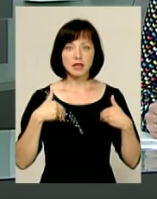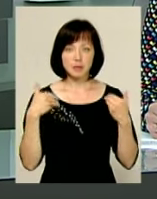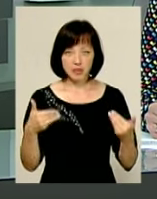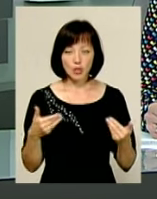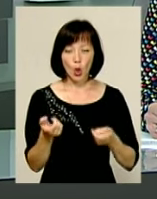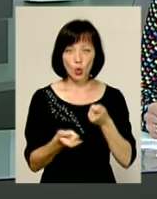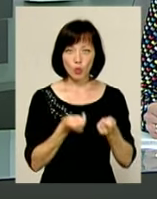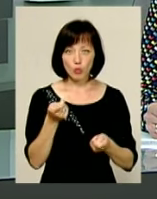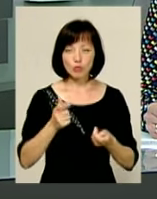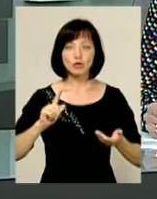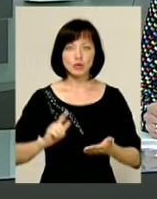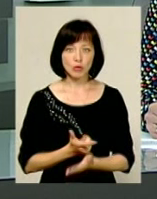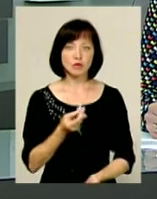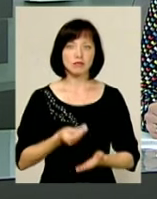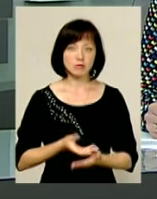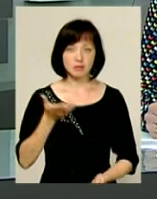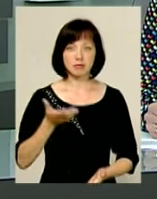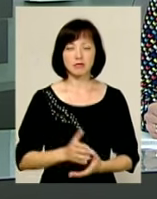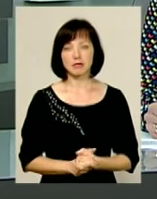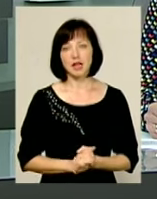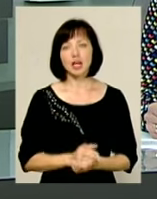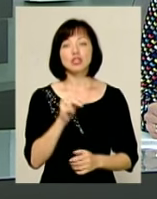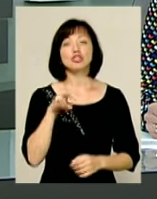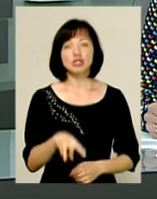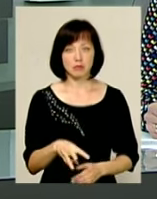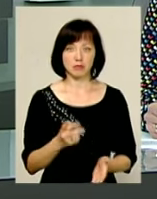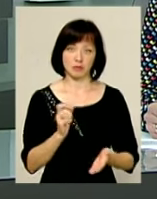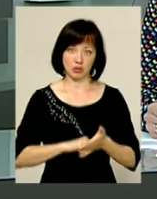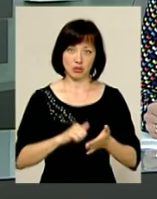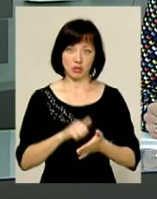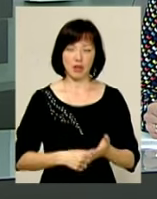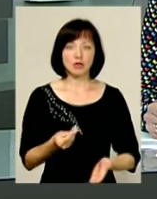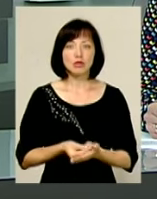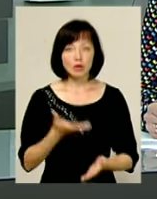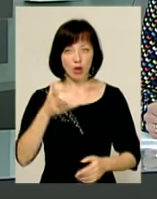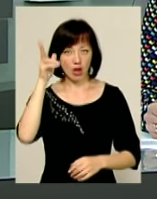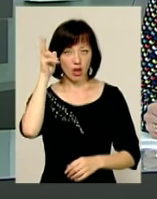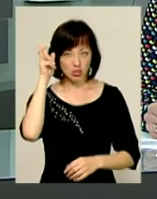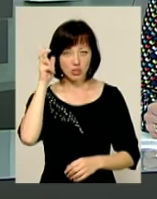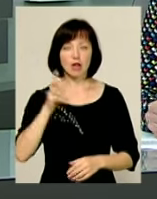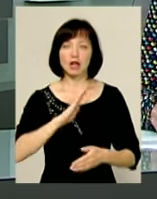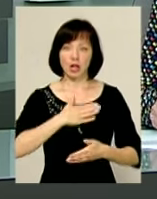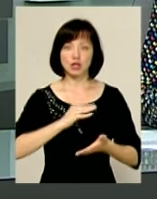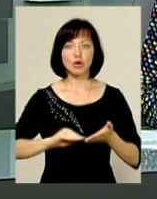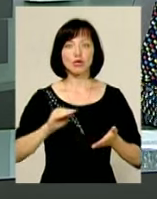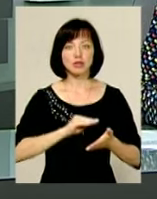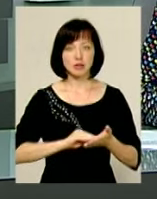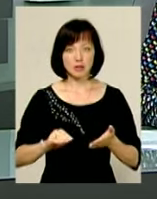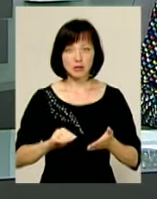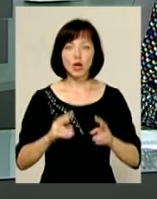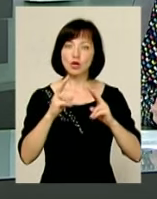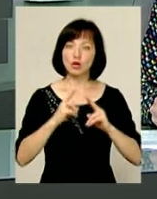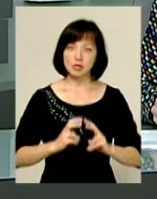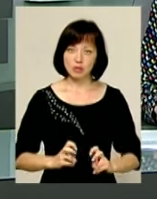вітаміни крупу. черговий раз стрибнули догори. Чим обґрунтована висока вартість гречки? Наші кореспонденти